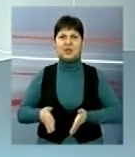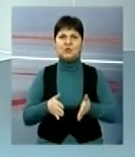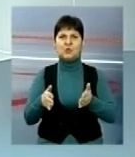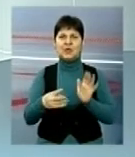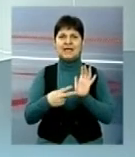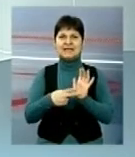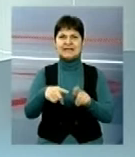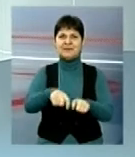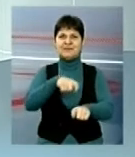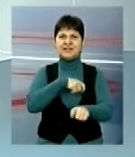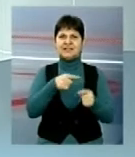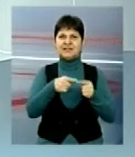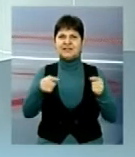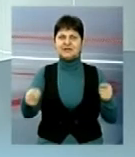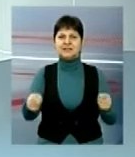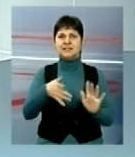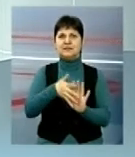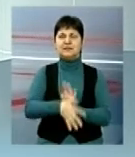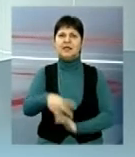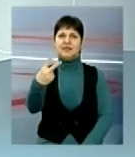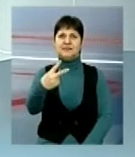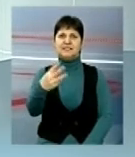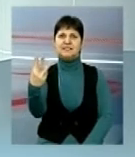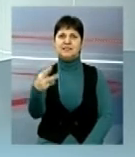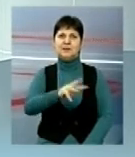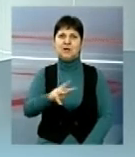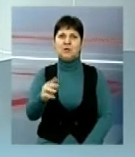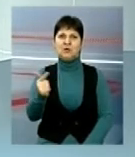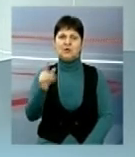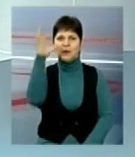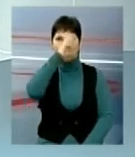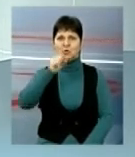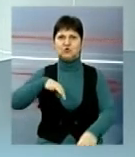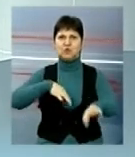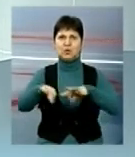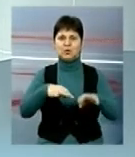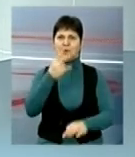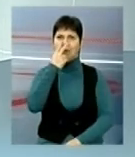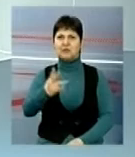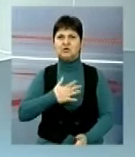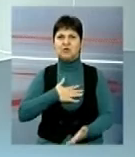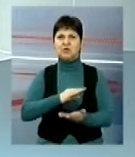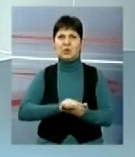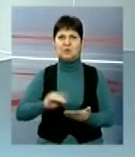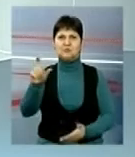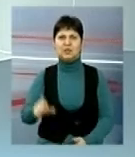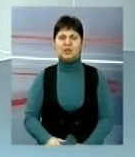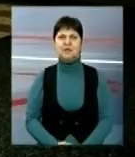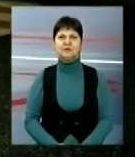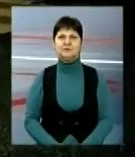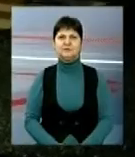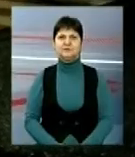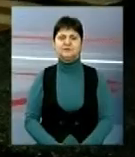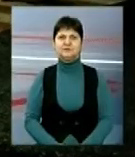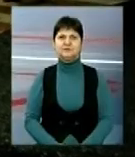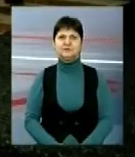7 відрізків шляхів витратили більше 23 мільйонів гривень. Нічні дороги бачили наші кореспонденти.